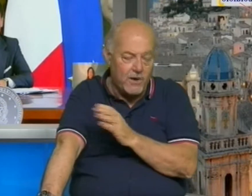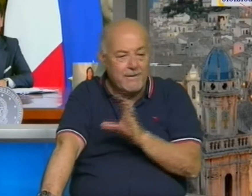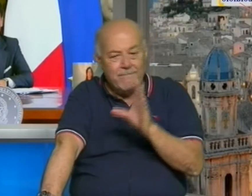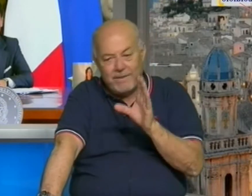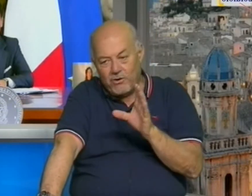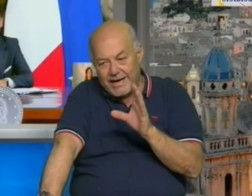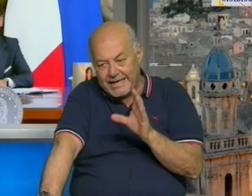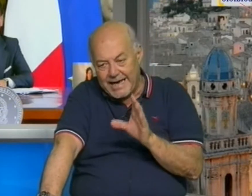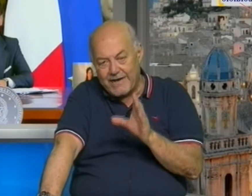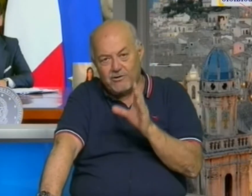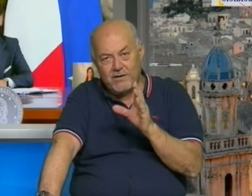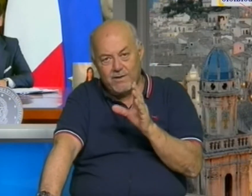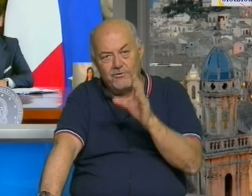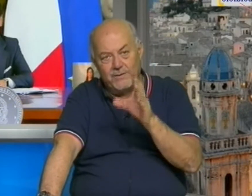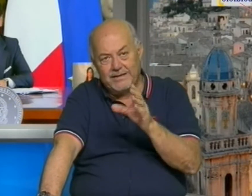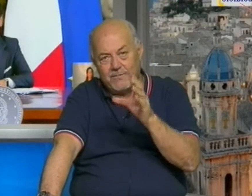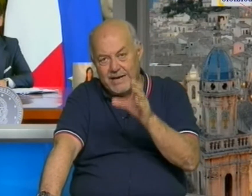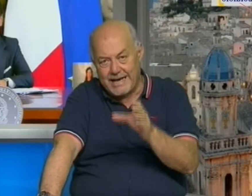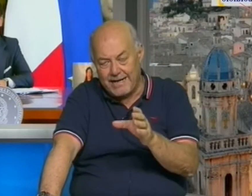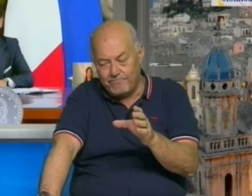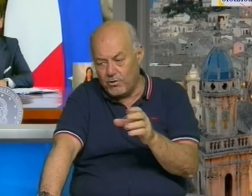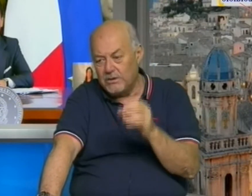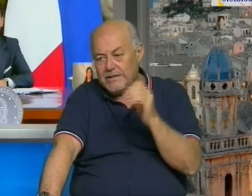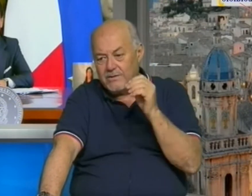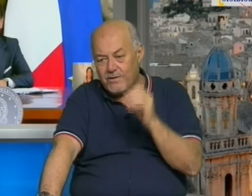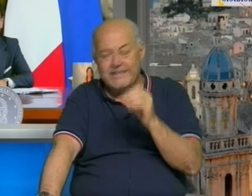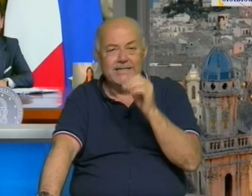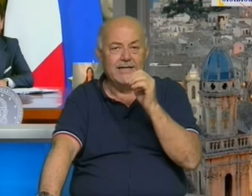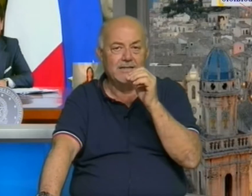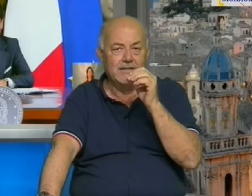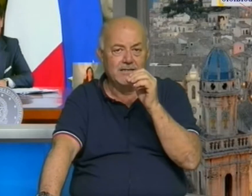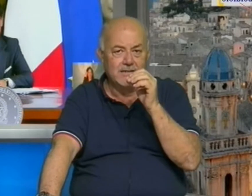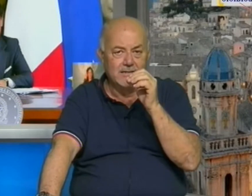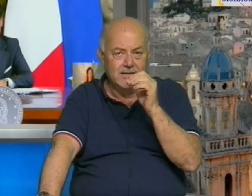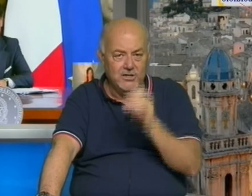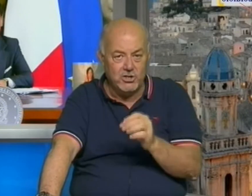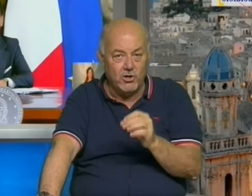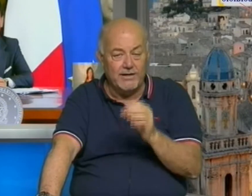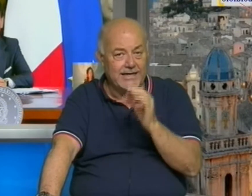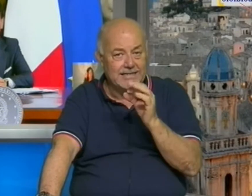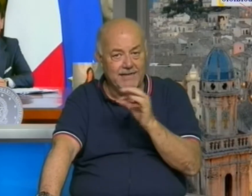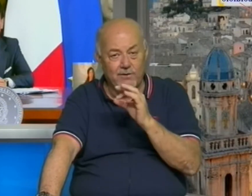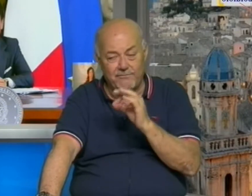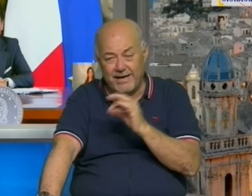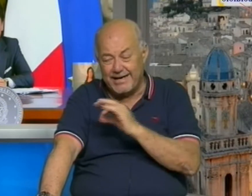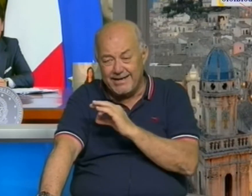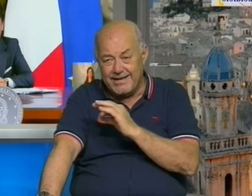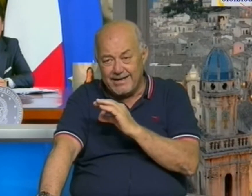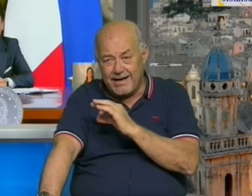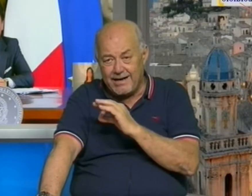no, però è chiaro che quando mettiamo in campo queste decisioni che servono